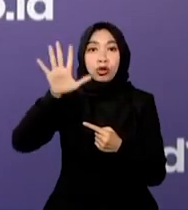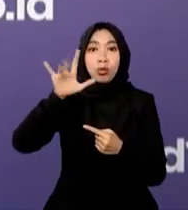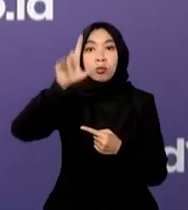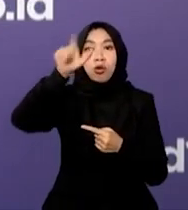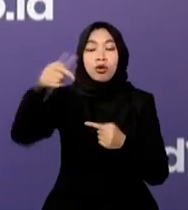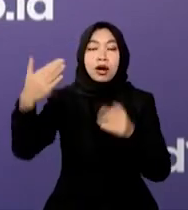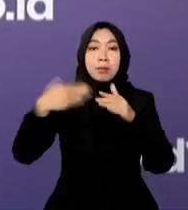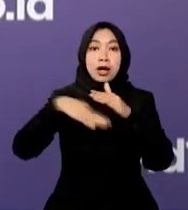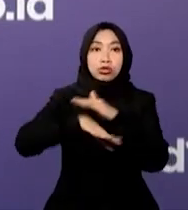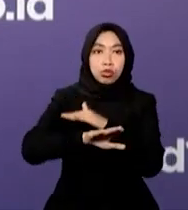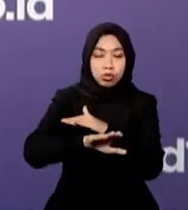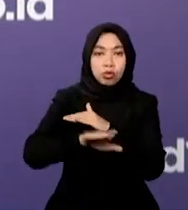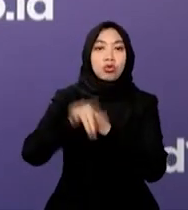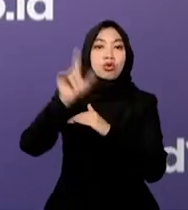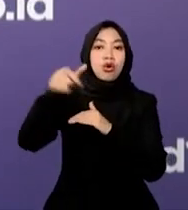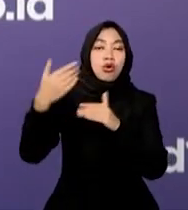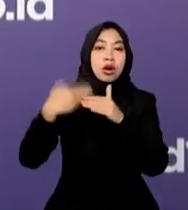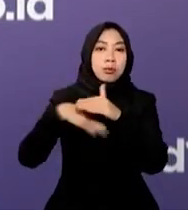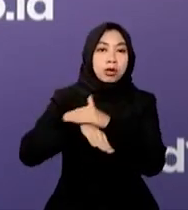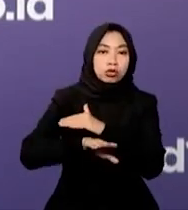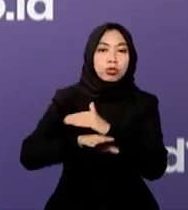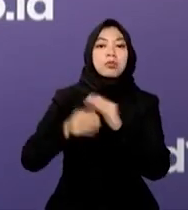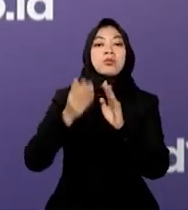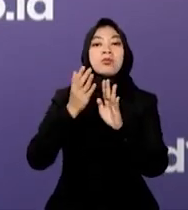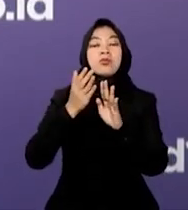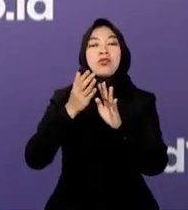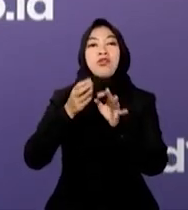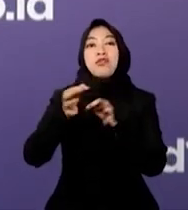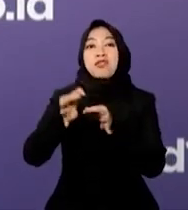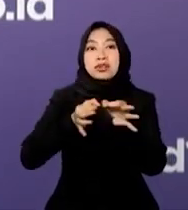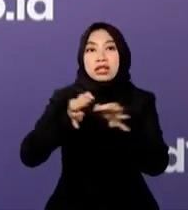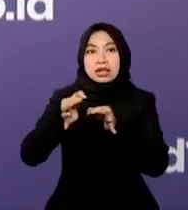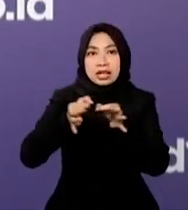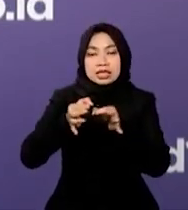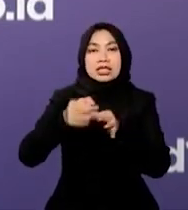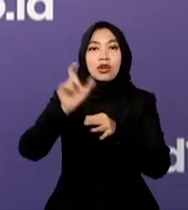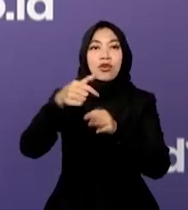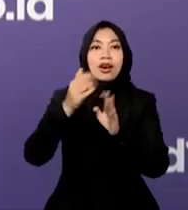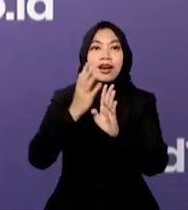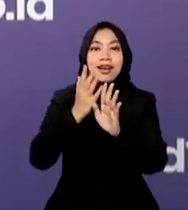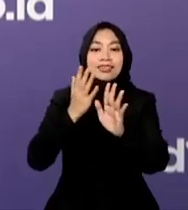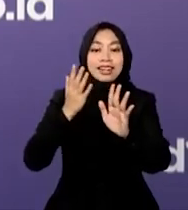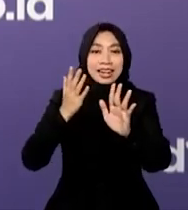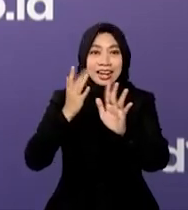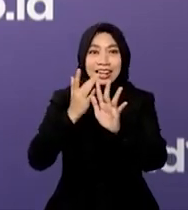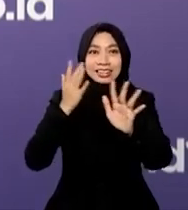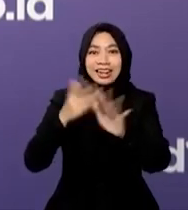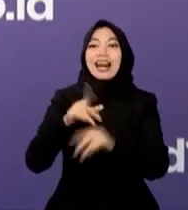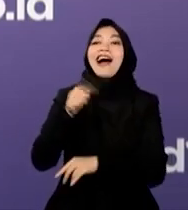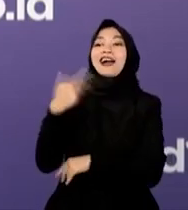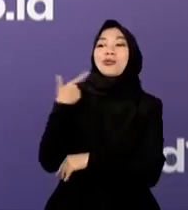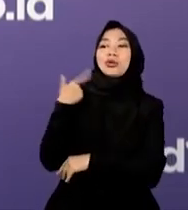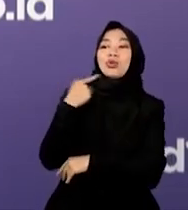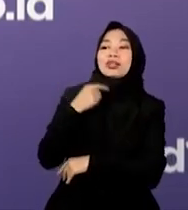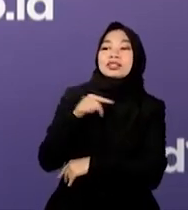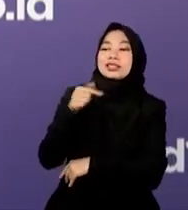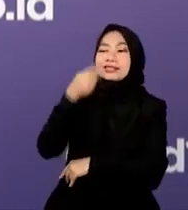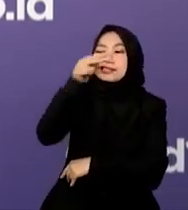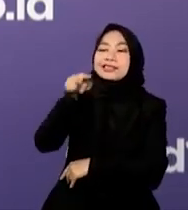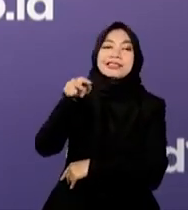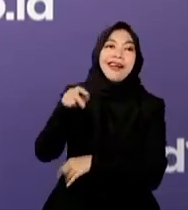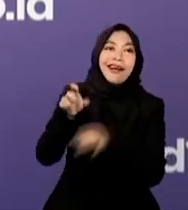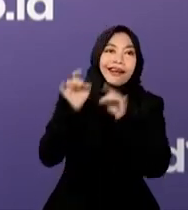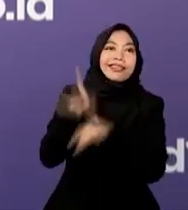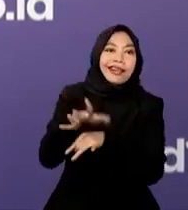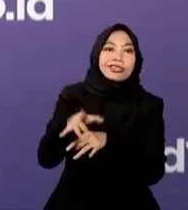keluar dari fasilitas bioskop atau cinema tersebut dijaga dengan ketat dengan menjaga jarak yang